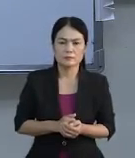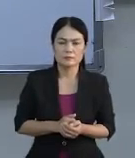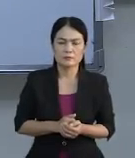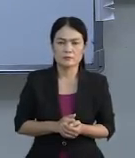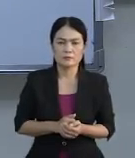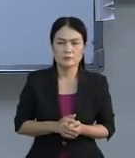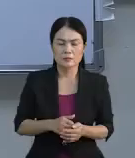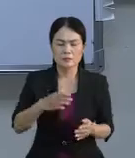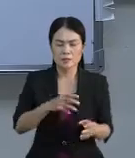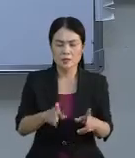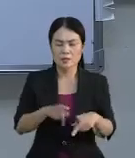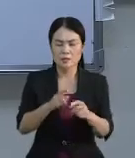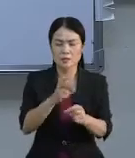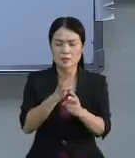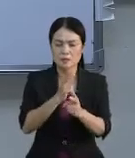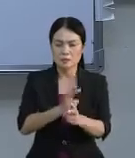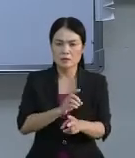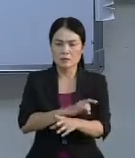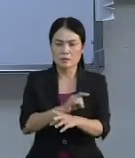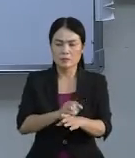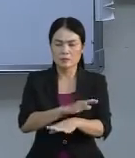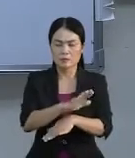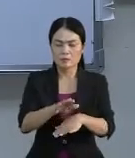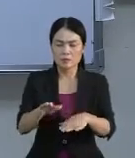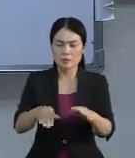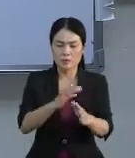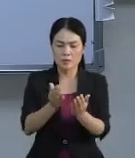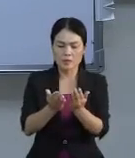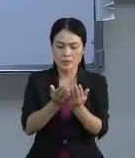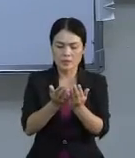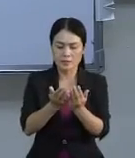tạ lực rô tụ ác ai bọn ở khnì an